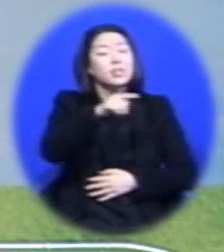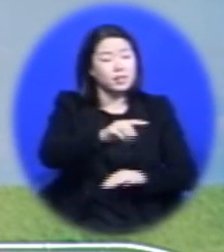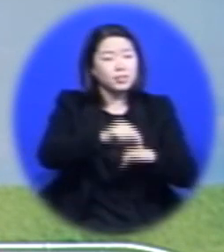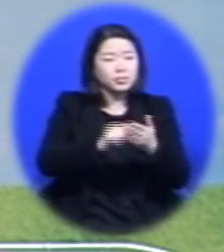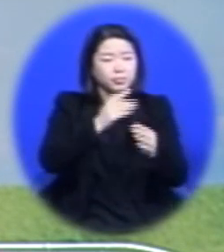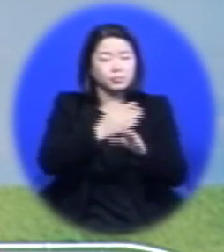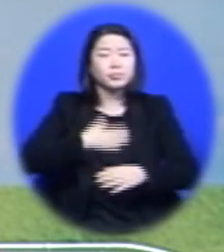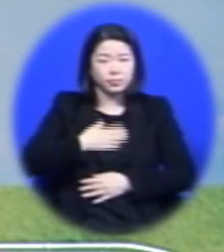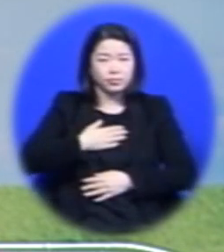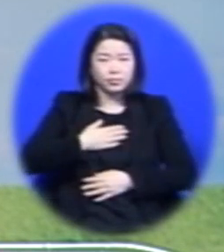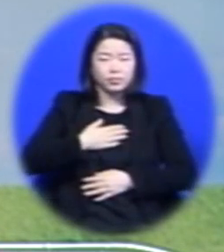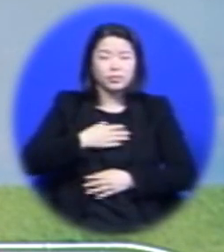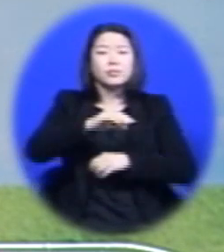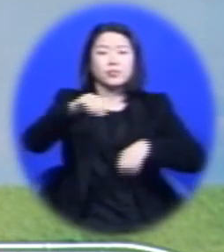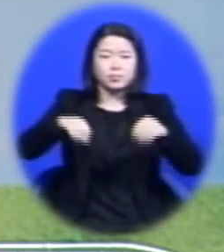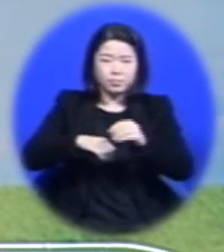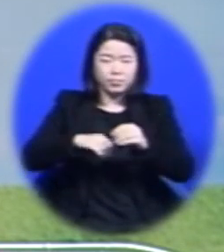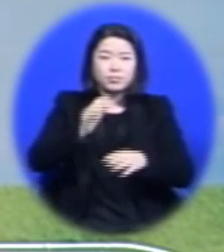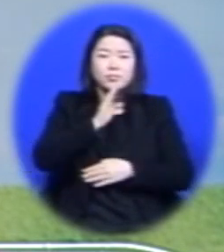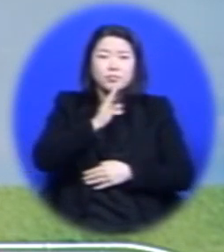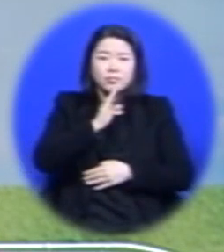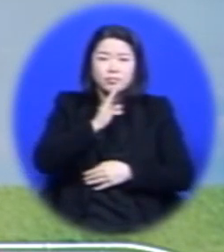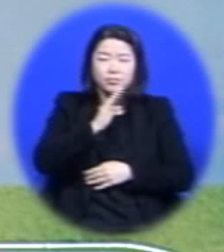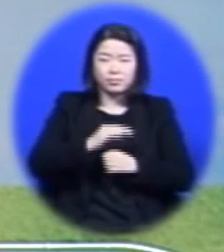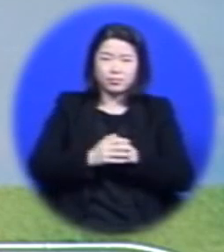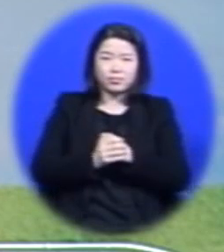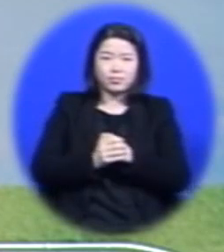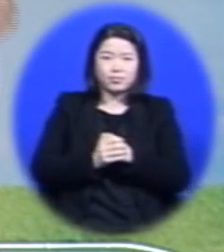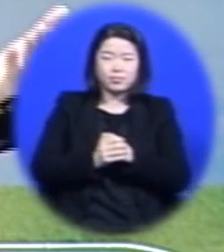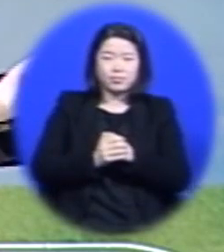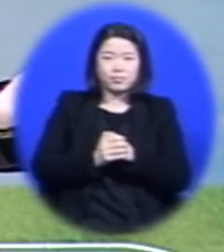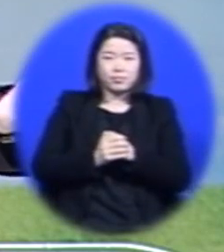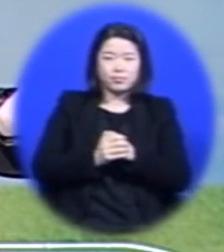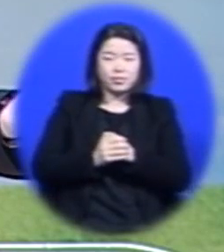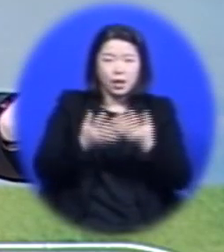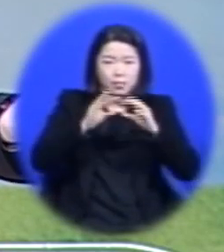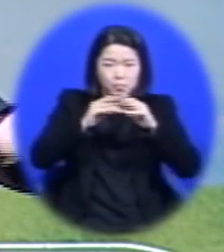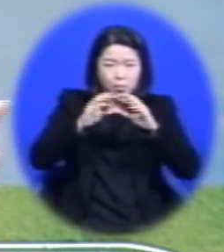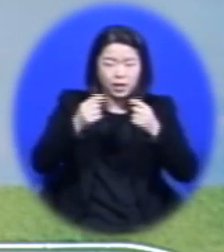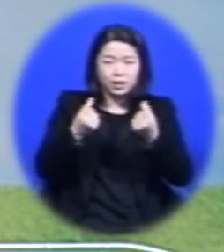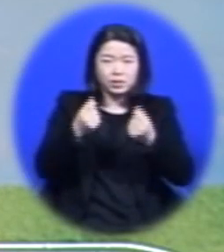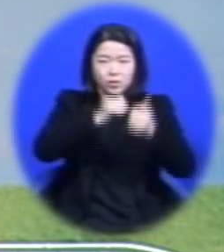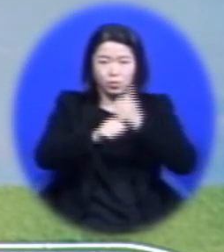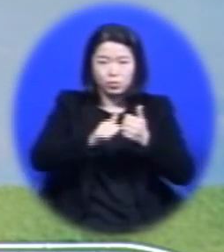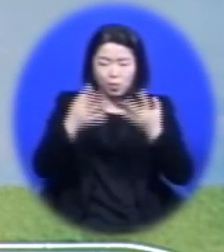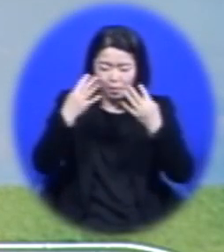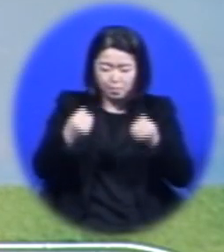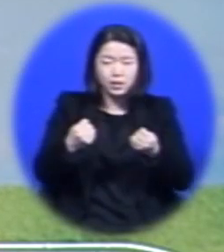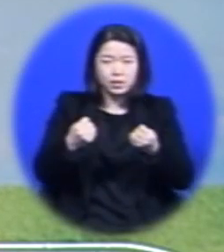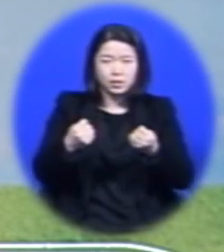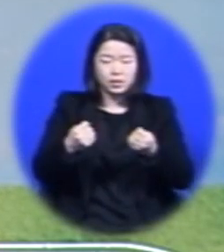중심을 내가 알겠다고 그러고는 오히려 정말 땅에 모래처럼 많은 후손을 주시겠다고 하나님